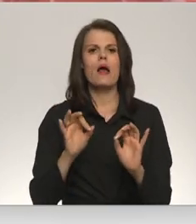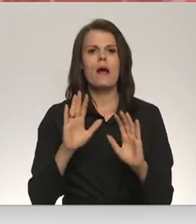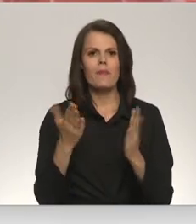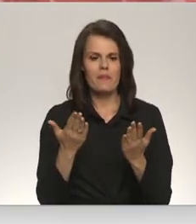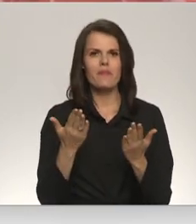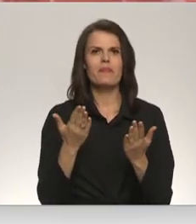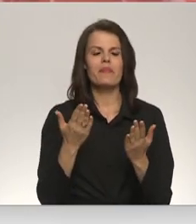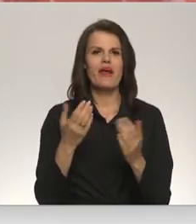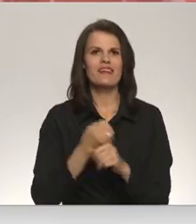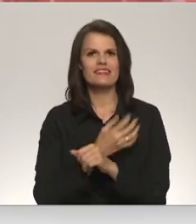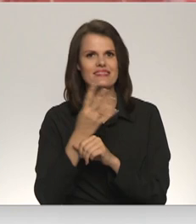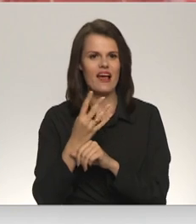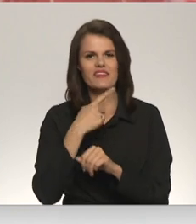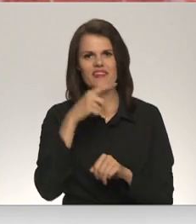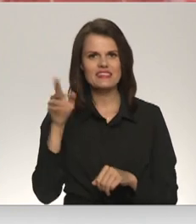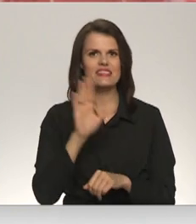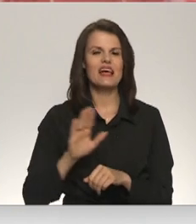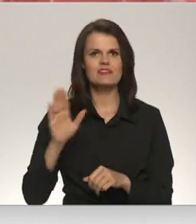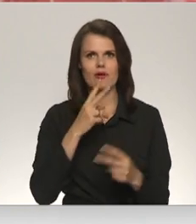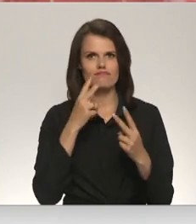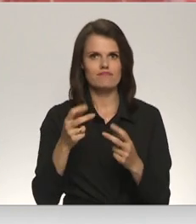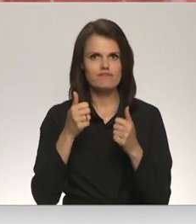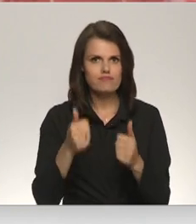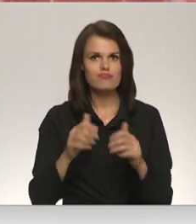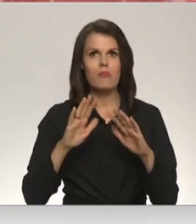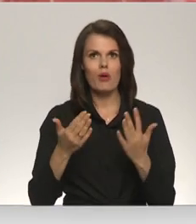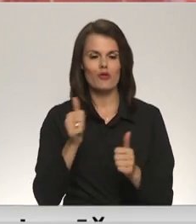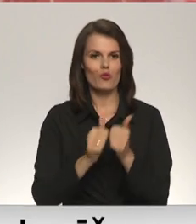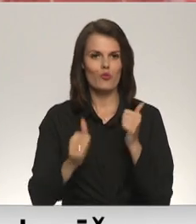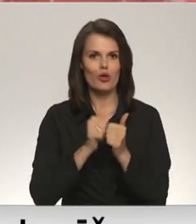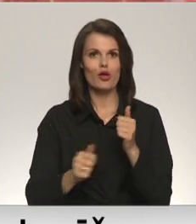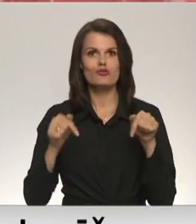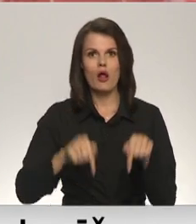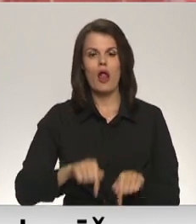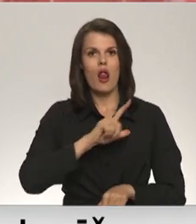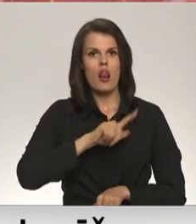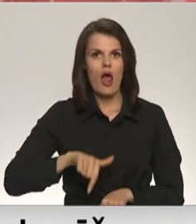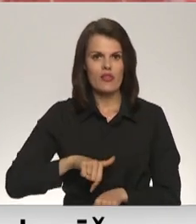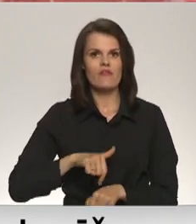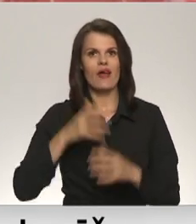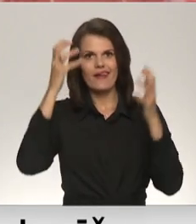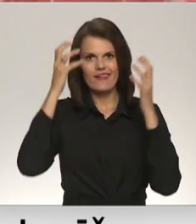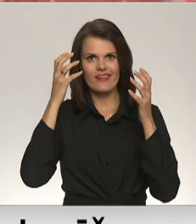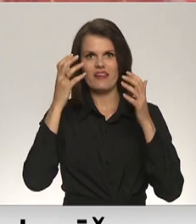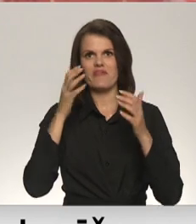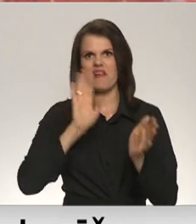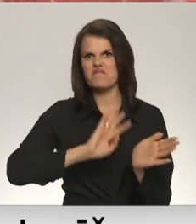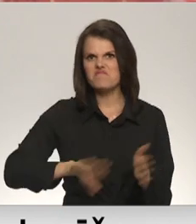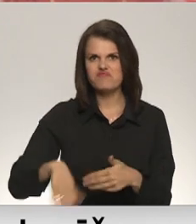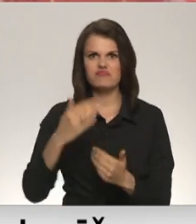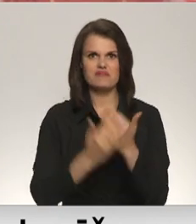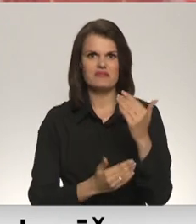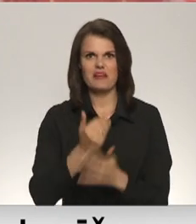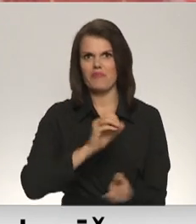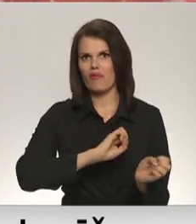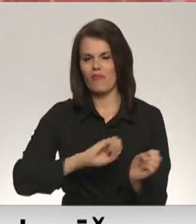ir Skandināvijā vai citās valstīs. Un tad pēkšņi bieži vien ir tā, ka viņi atbrauc uz Latviju, un tad ne ķiveri var uzlikt, ne teiksim, cimdus māk